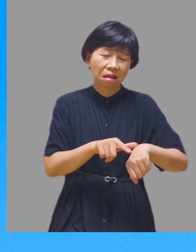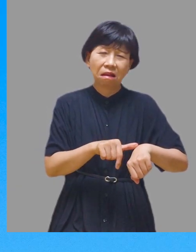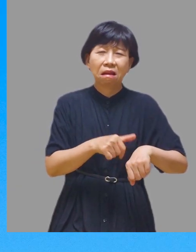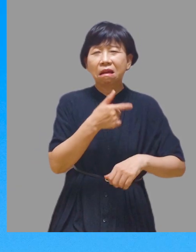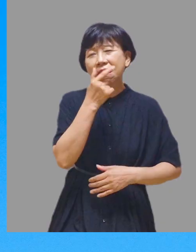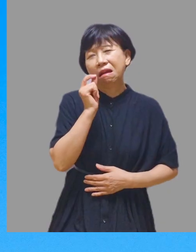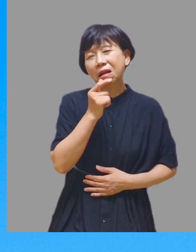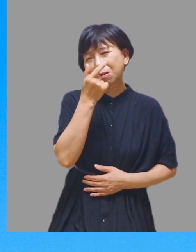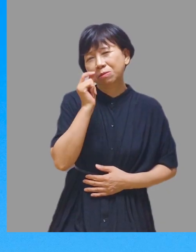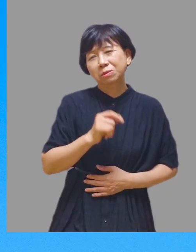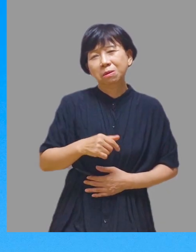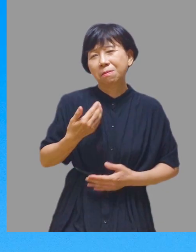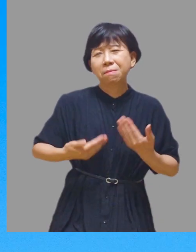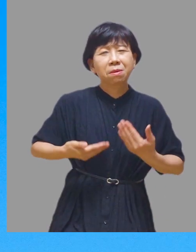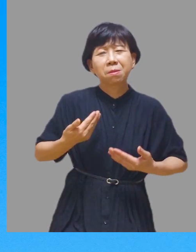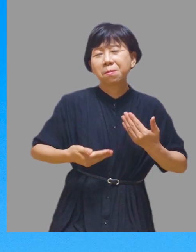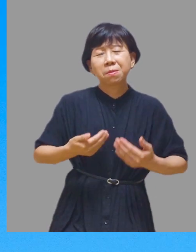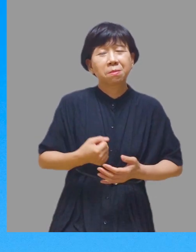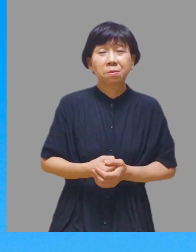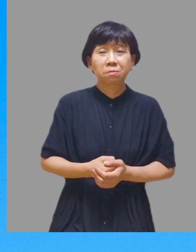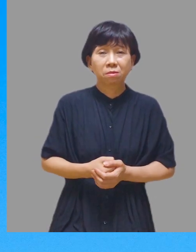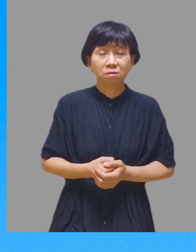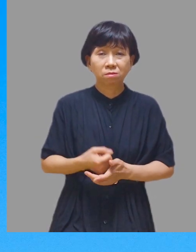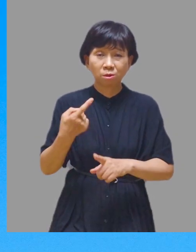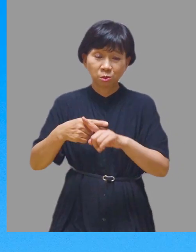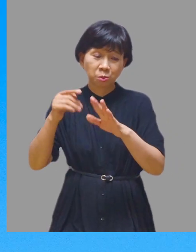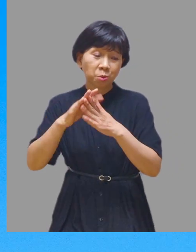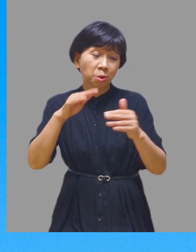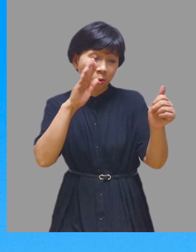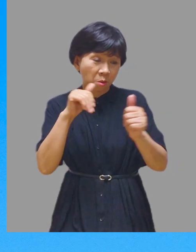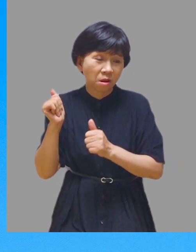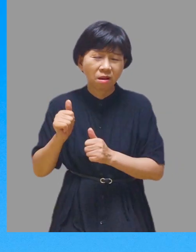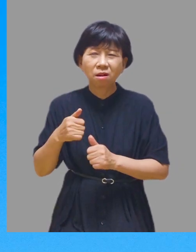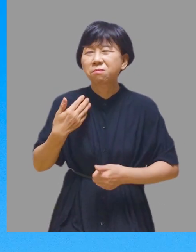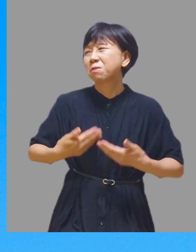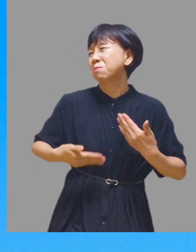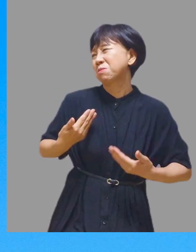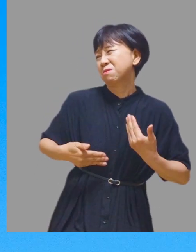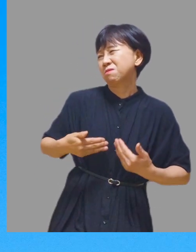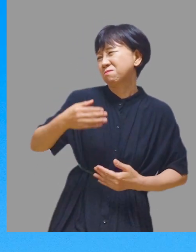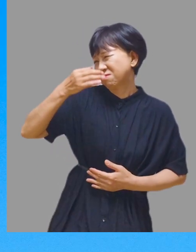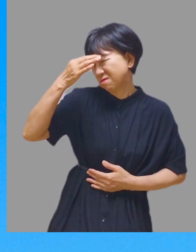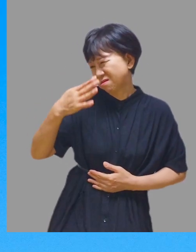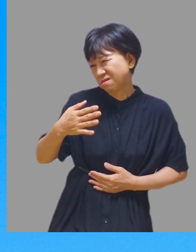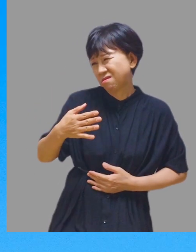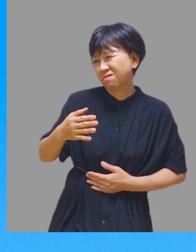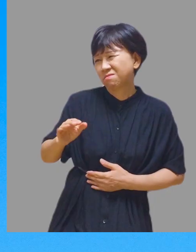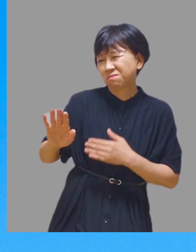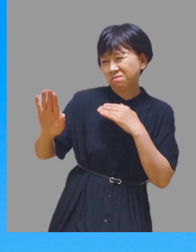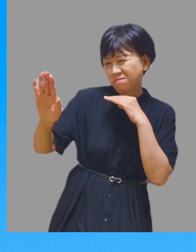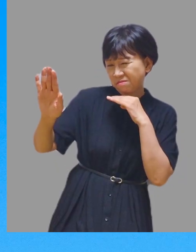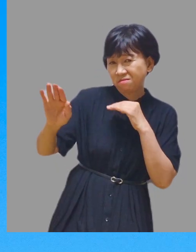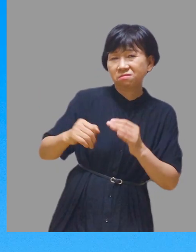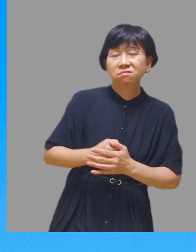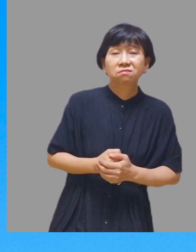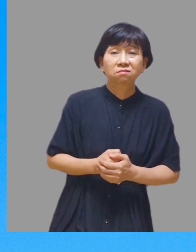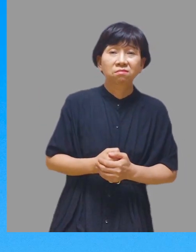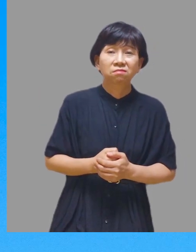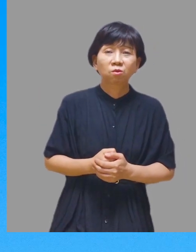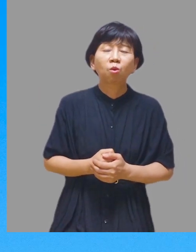교회 오셔야죠. 시간이 없어요, 목사님. 너무 바빠요. 좀 더 쉬다가